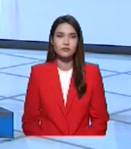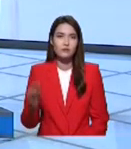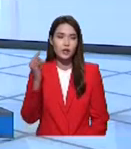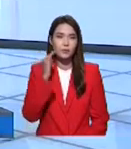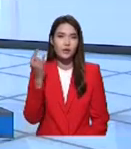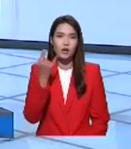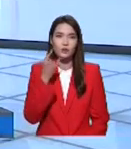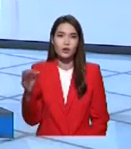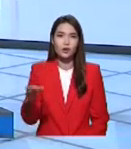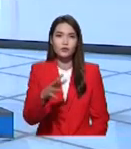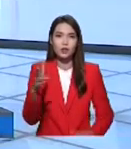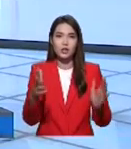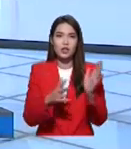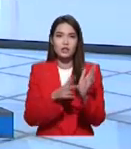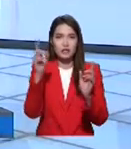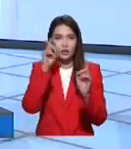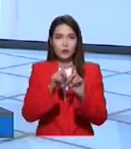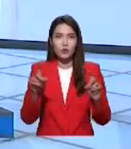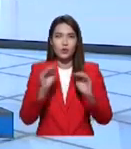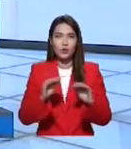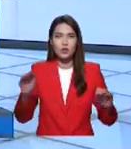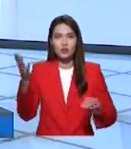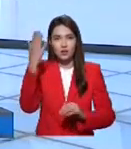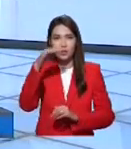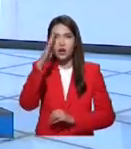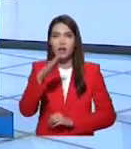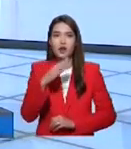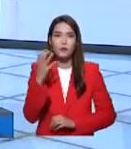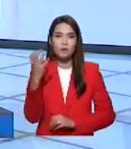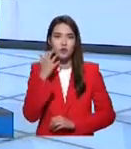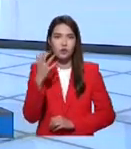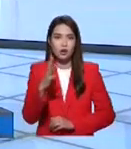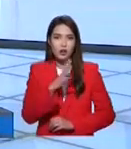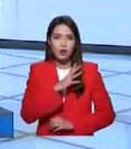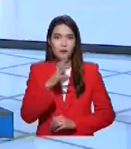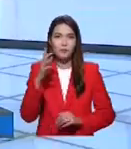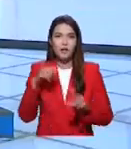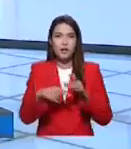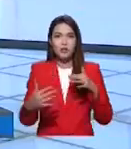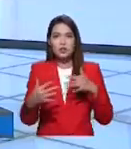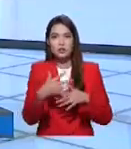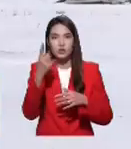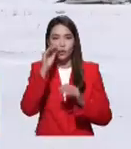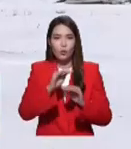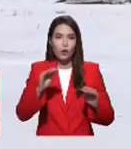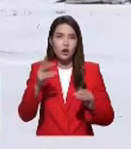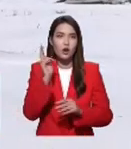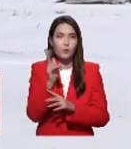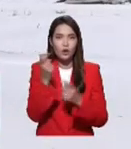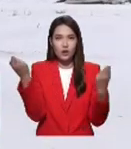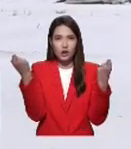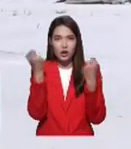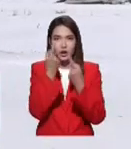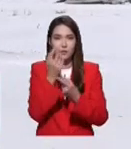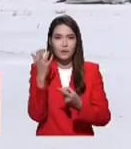Павлодар облысында 8-ші сынып оқушысы өгей әкесінен жүкті болып қалған. Іші шығып қалған оқушыны мұғалімдері байқап